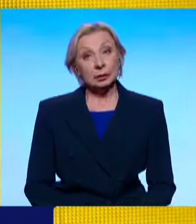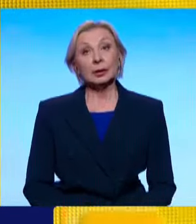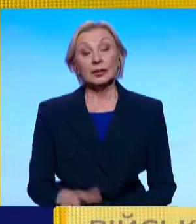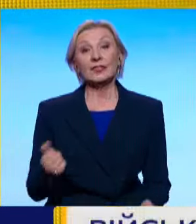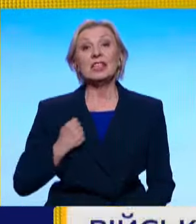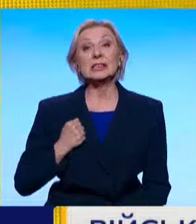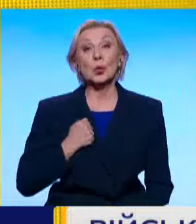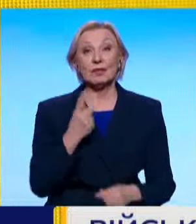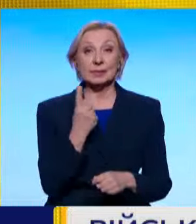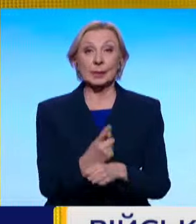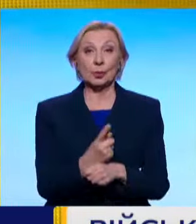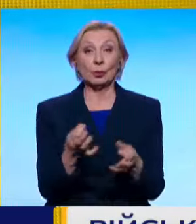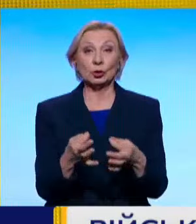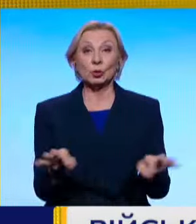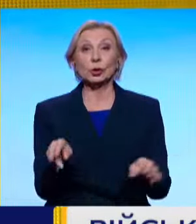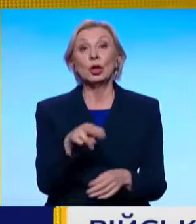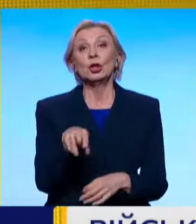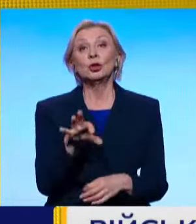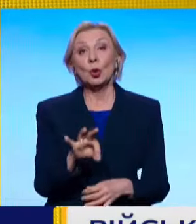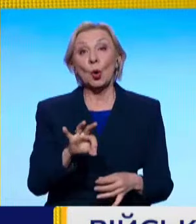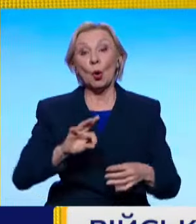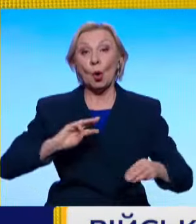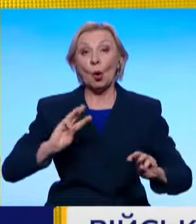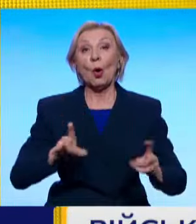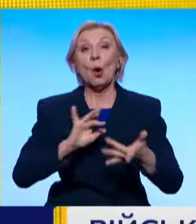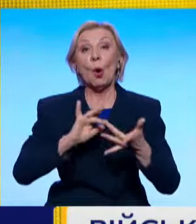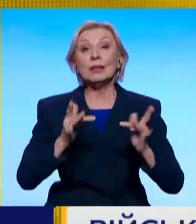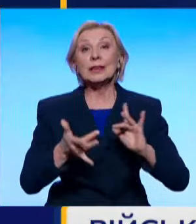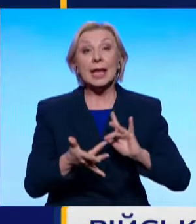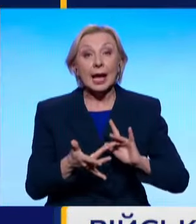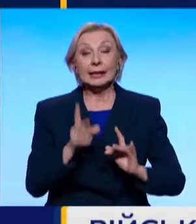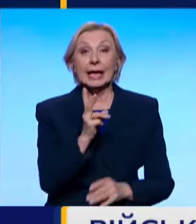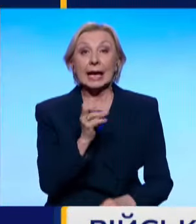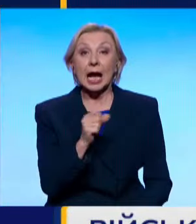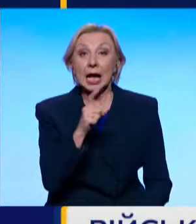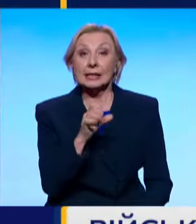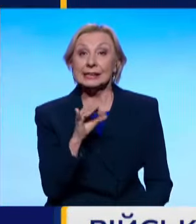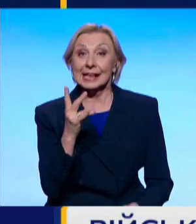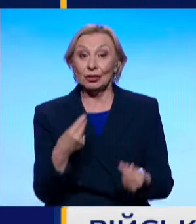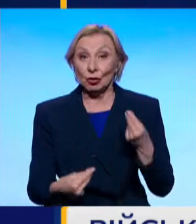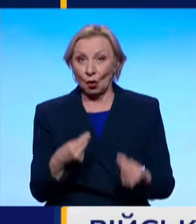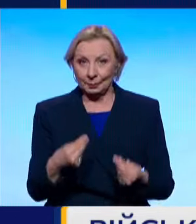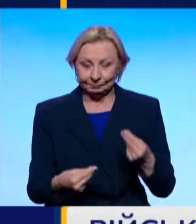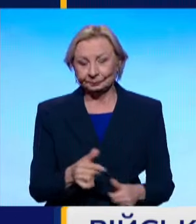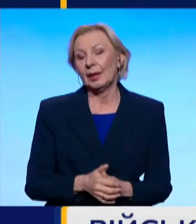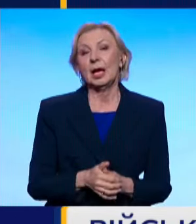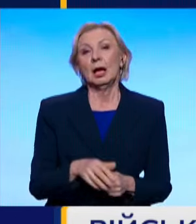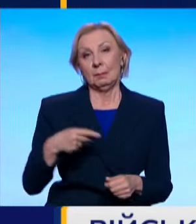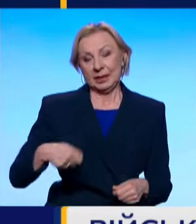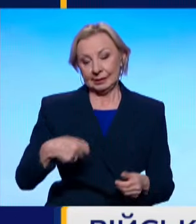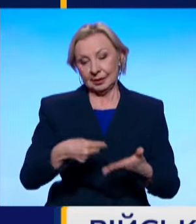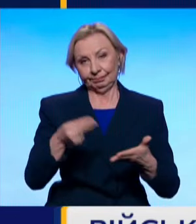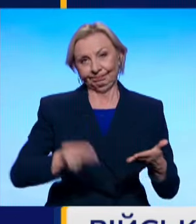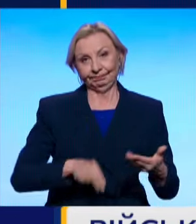Ну і військовим заборонять доступ до онлайн-казино. Це рішення РНБО своїм указом ввів у дію президент. Обмежать